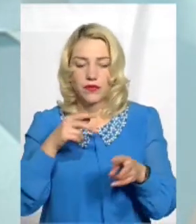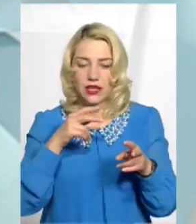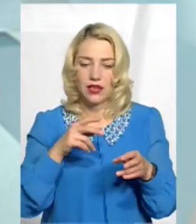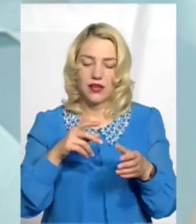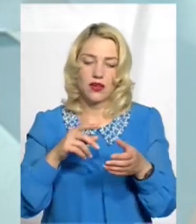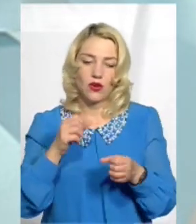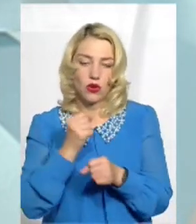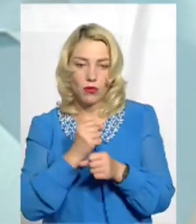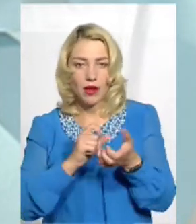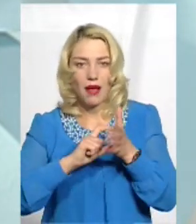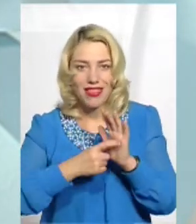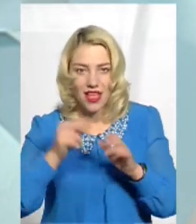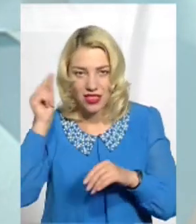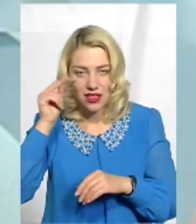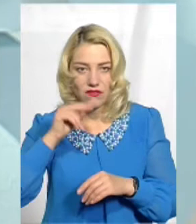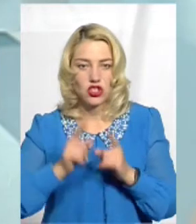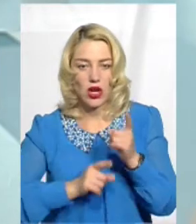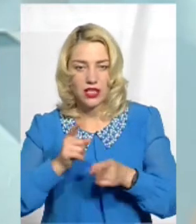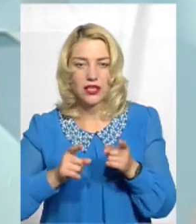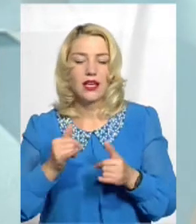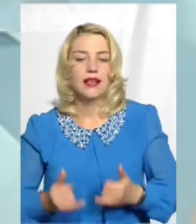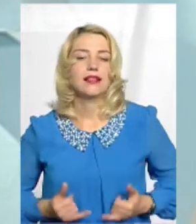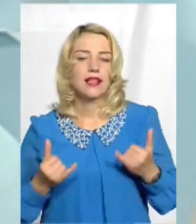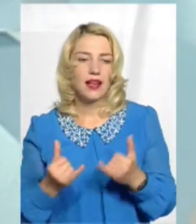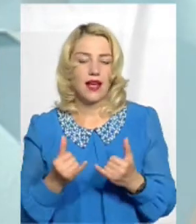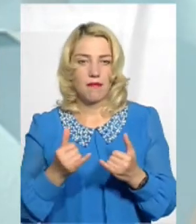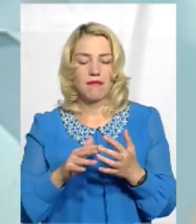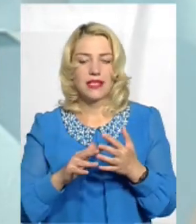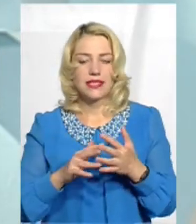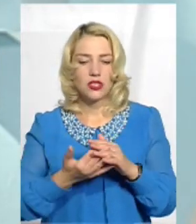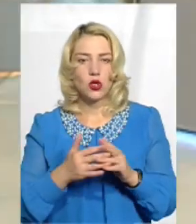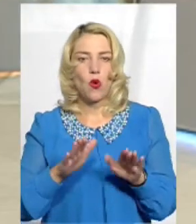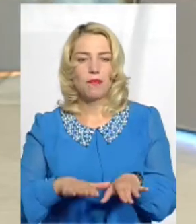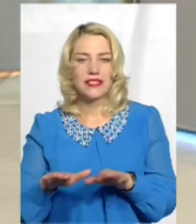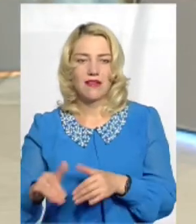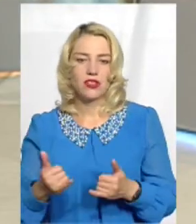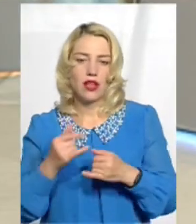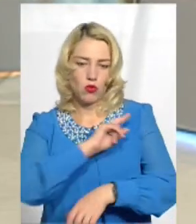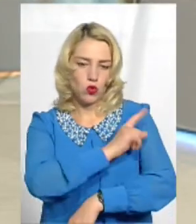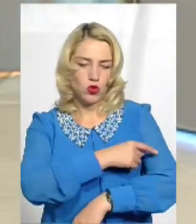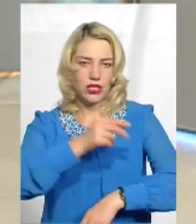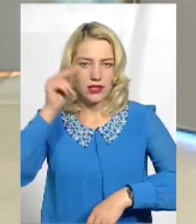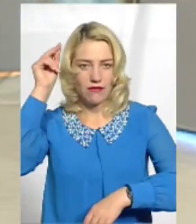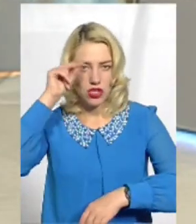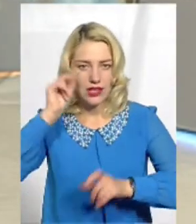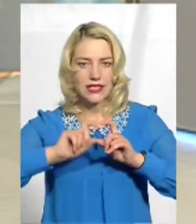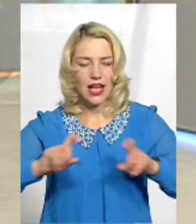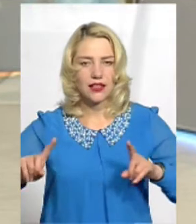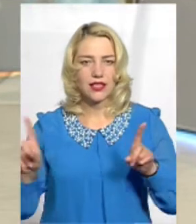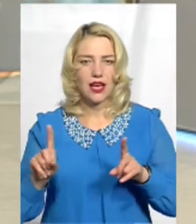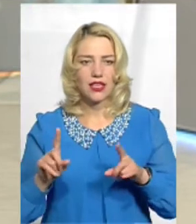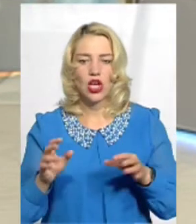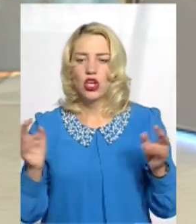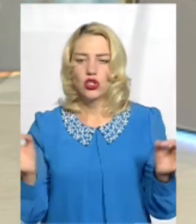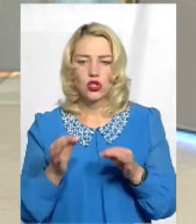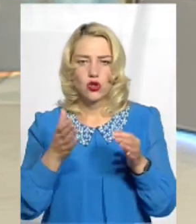навчальні кабінети, перш за все, для сільської місцевості, для потужних навчальних закладів, у які нічого